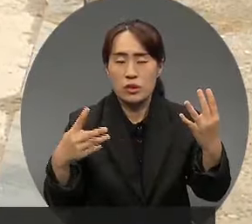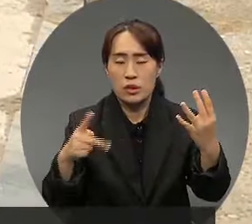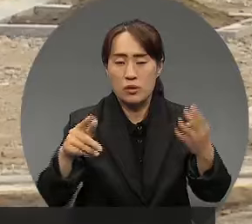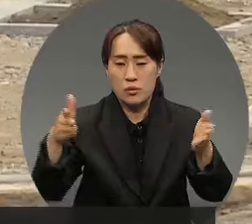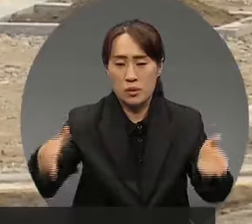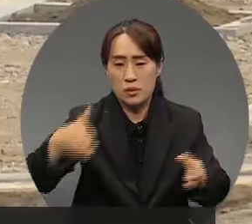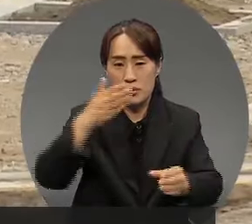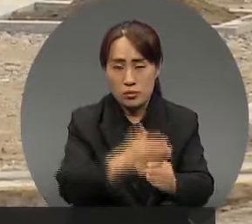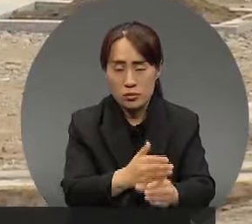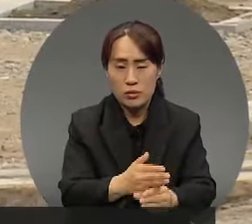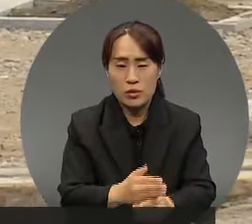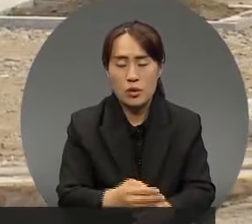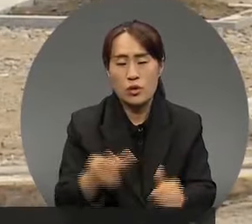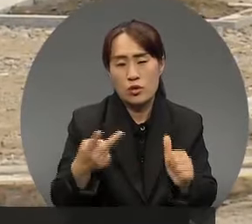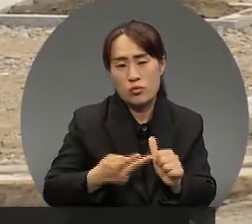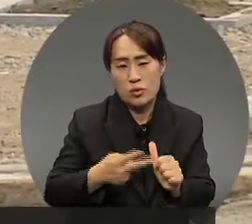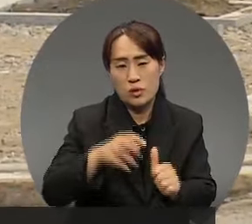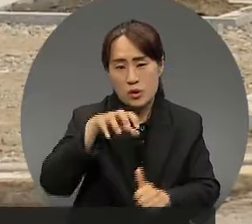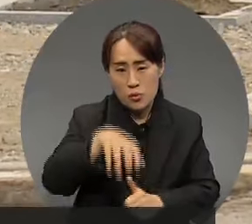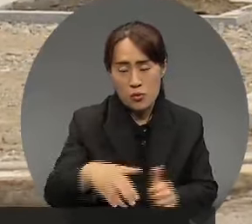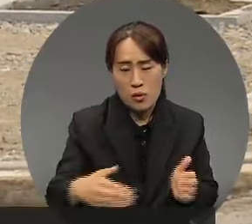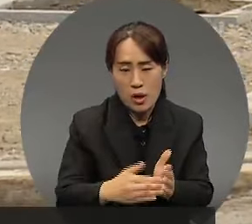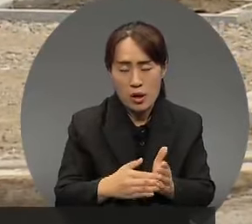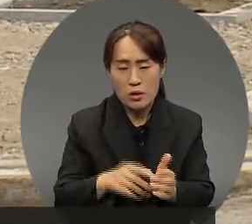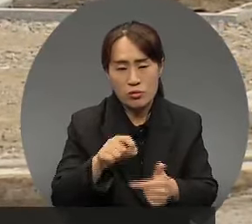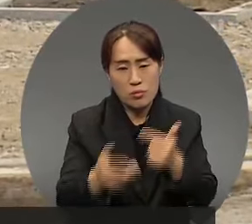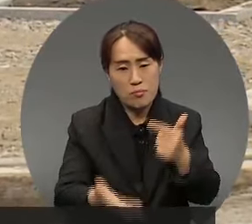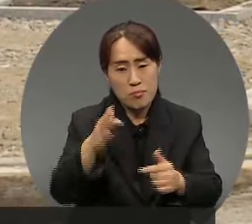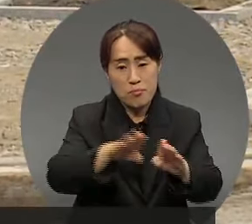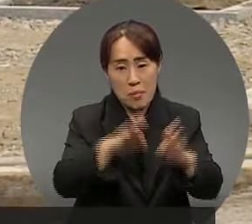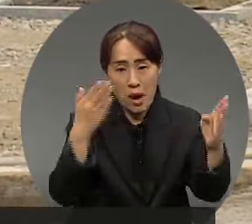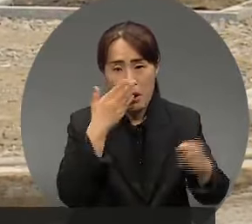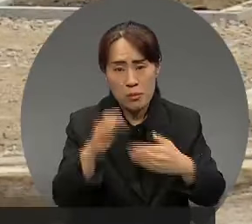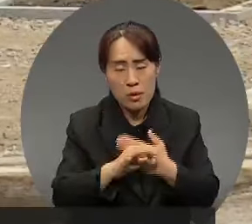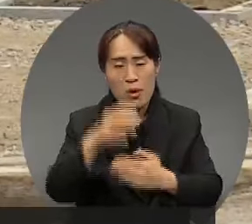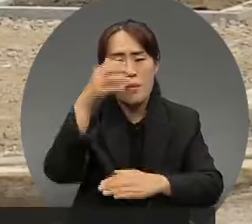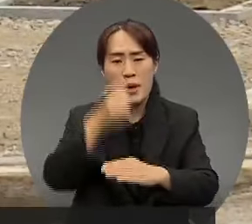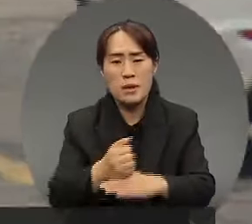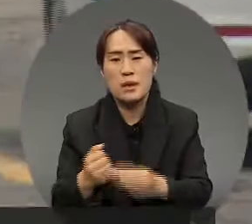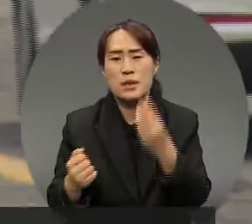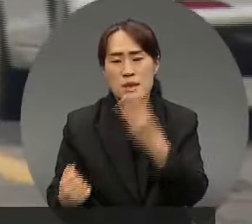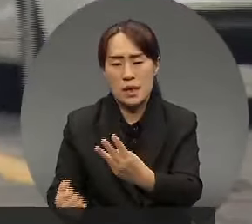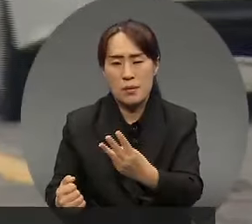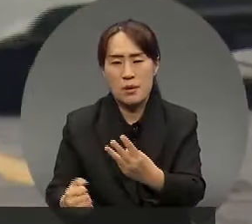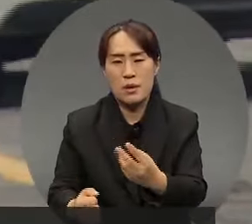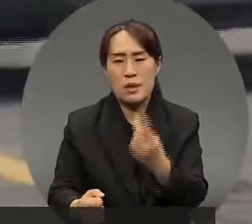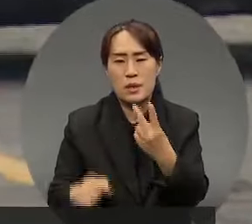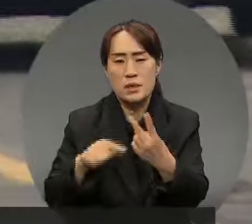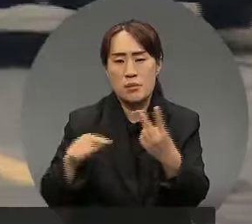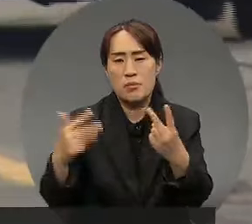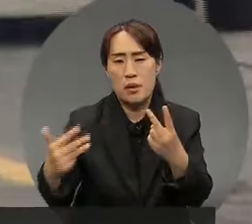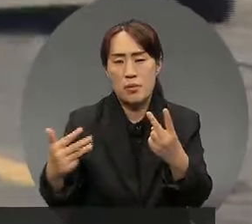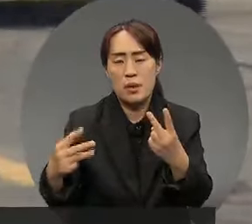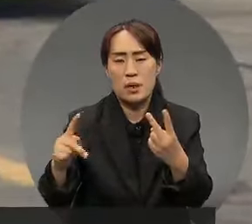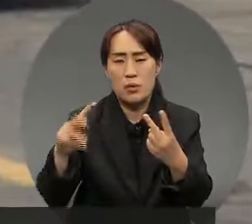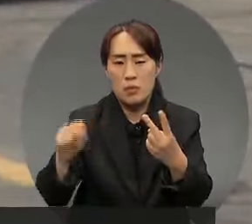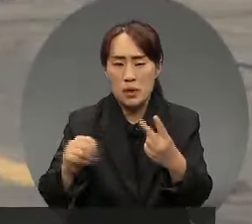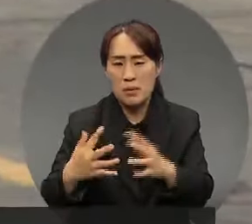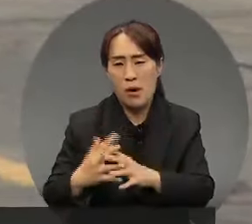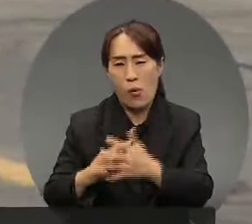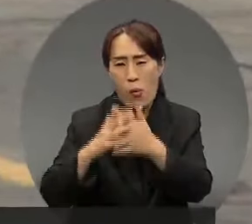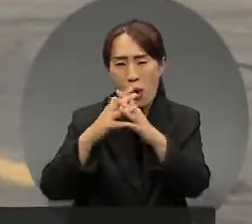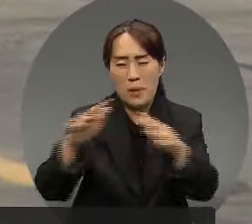구간 가운데 2단계 구간까지 상반기중 개통되면 마지막 3단계 2.88 km 남게